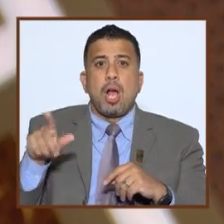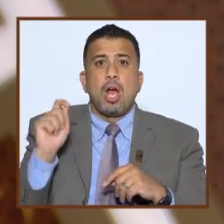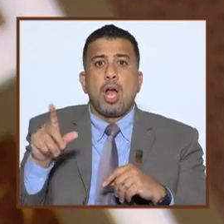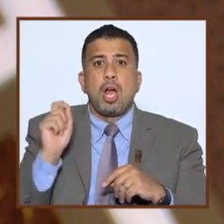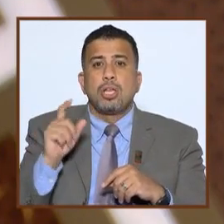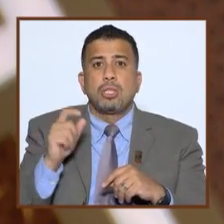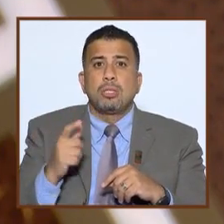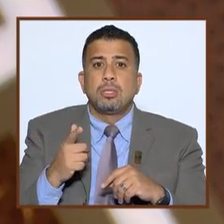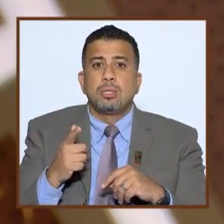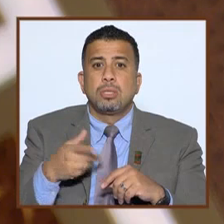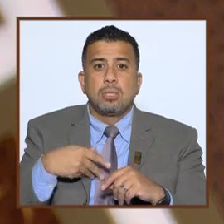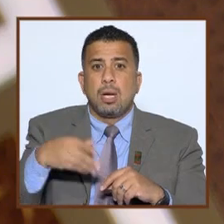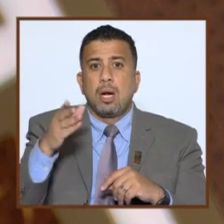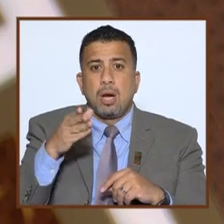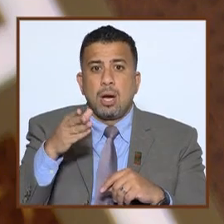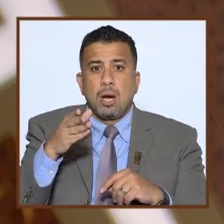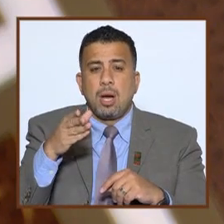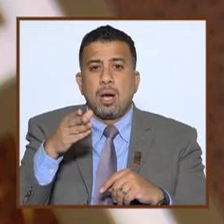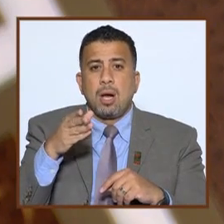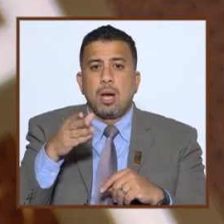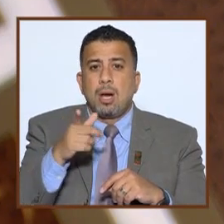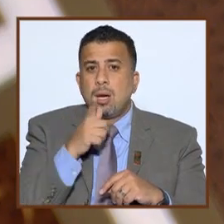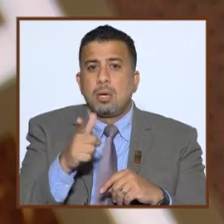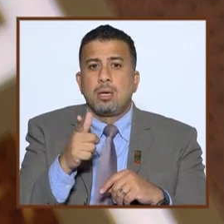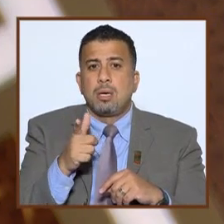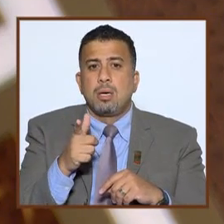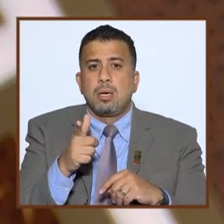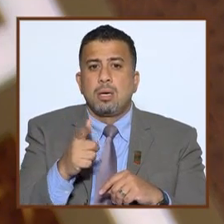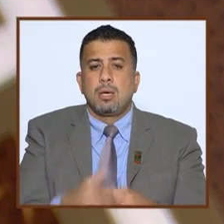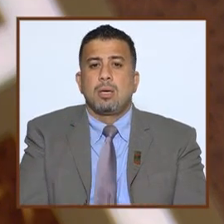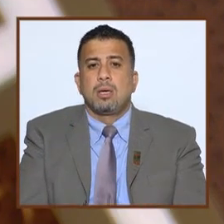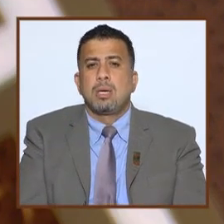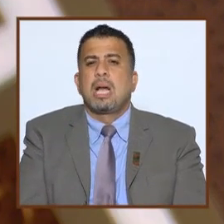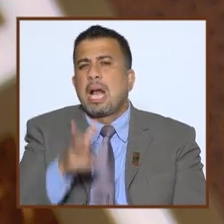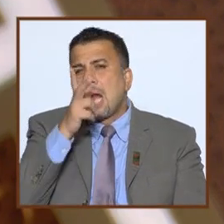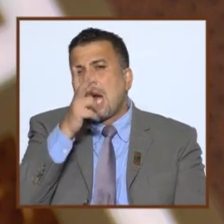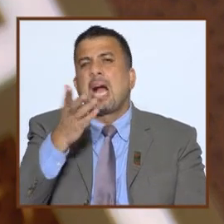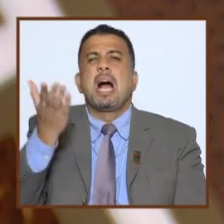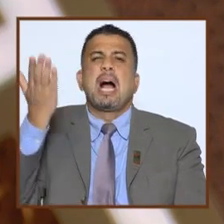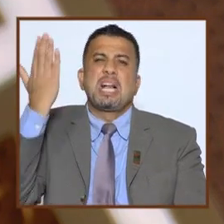لا والله جمال عبد الناصر 25 سنه